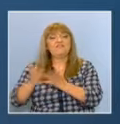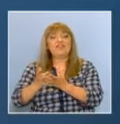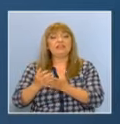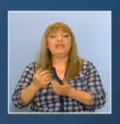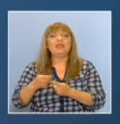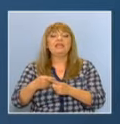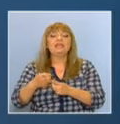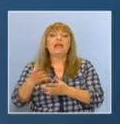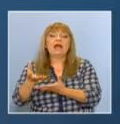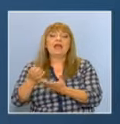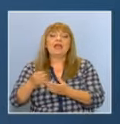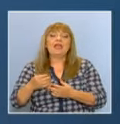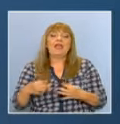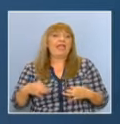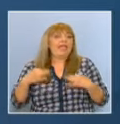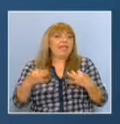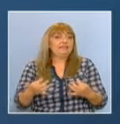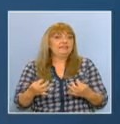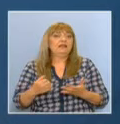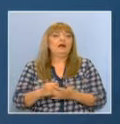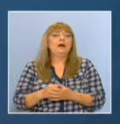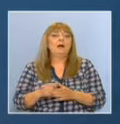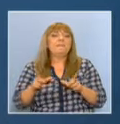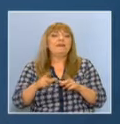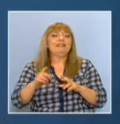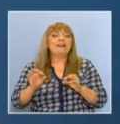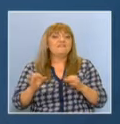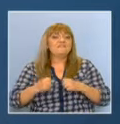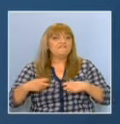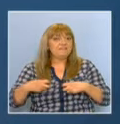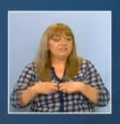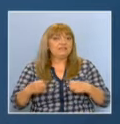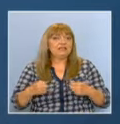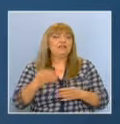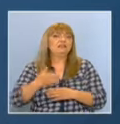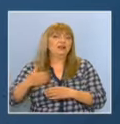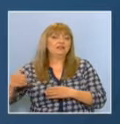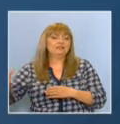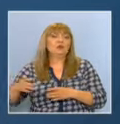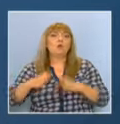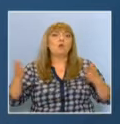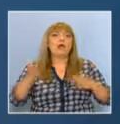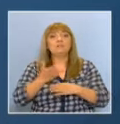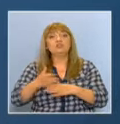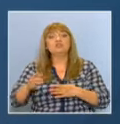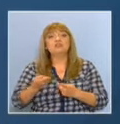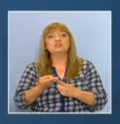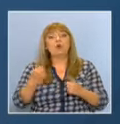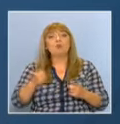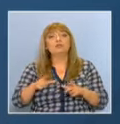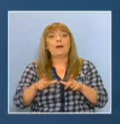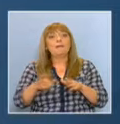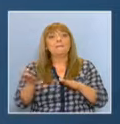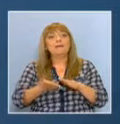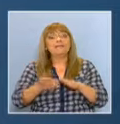от философията, етика, епистемология, метафизика и така нататък. Като голяма част от материала обаче не е включен в